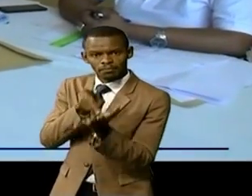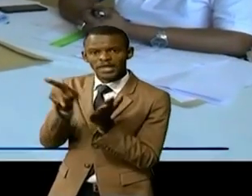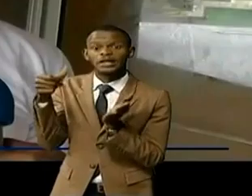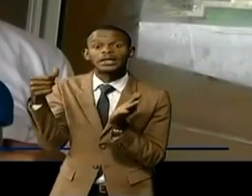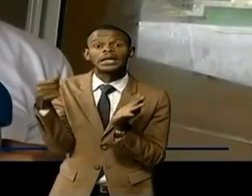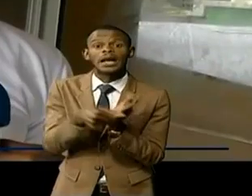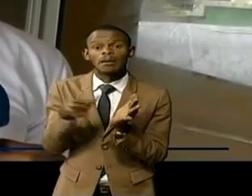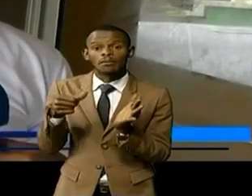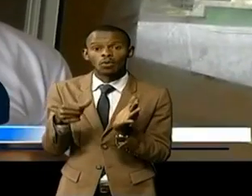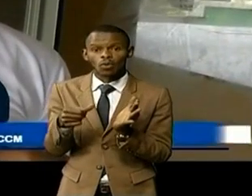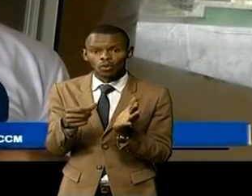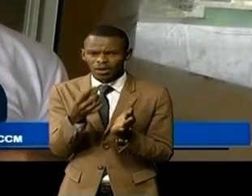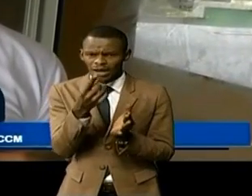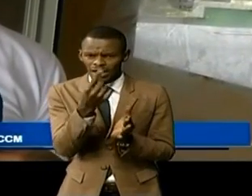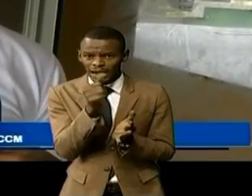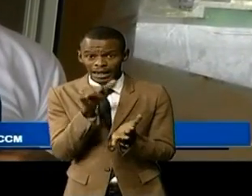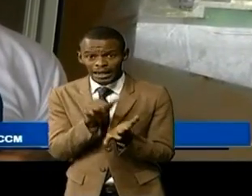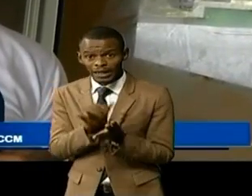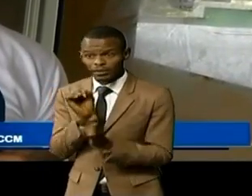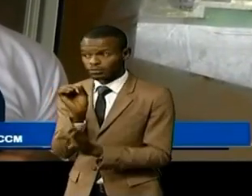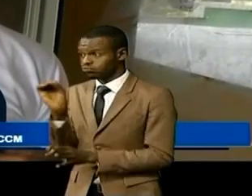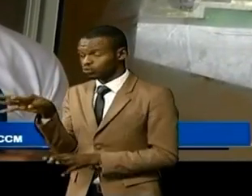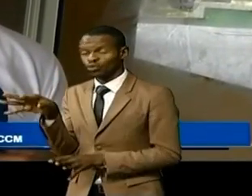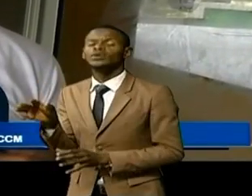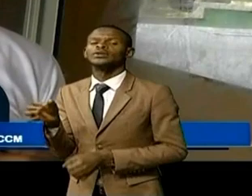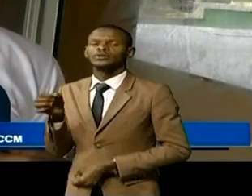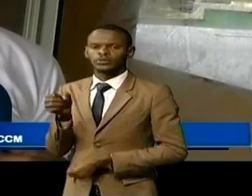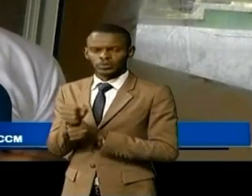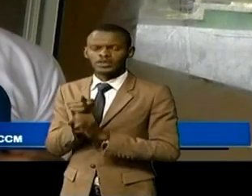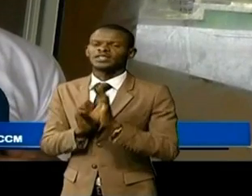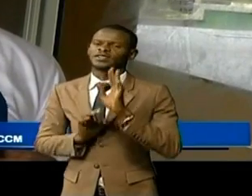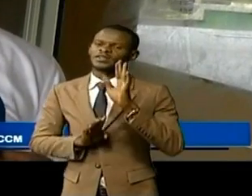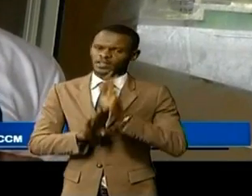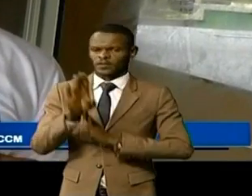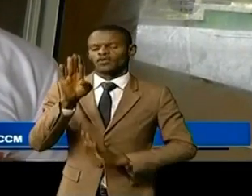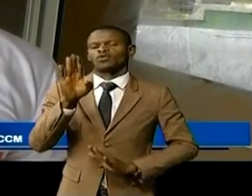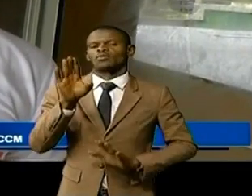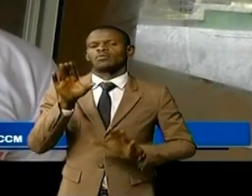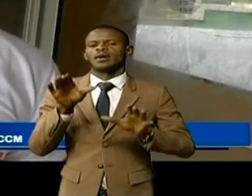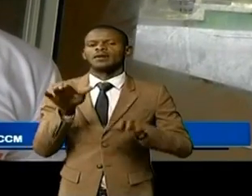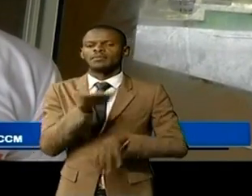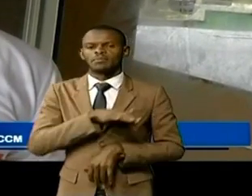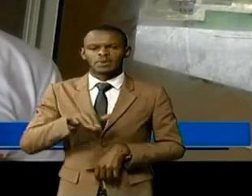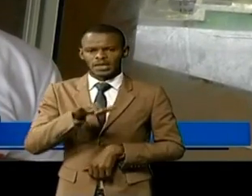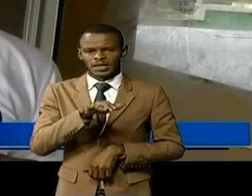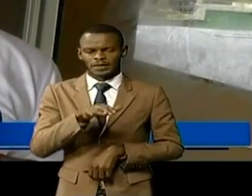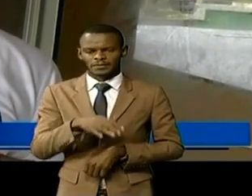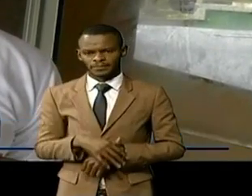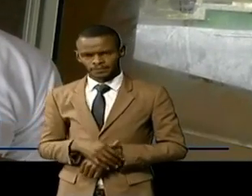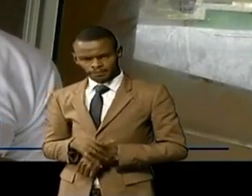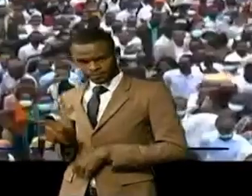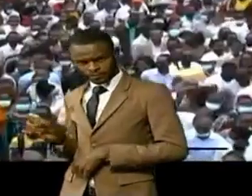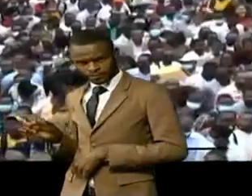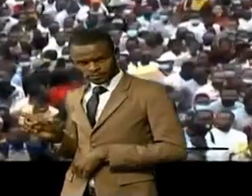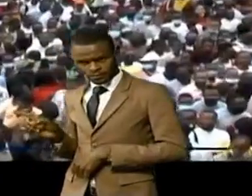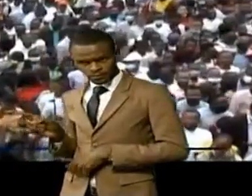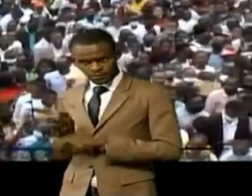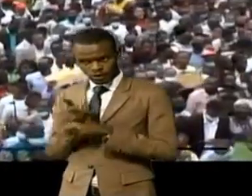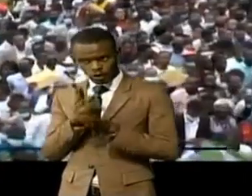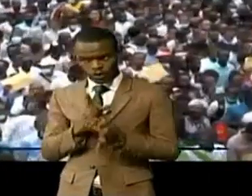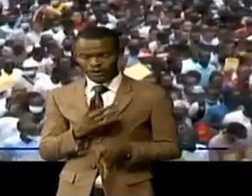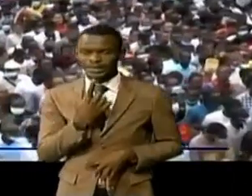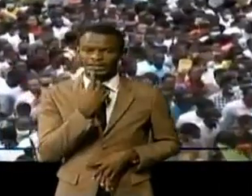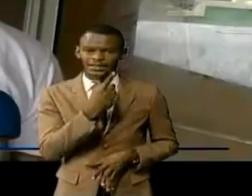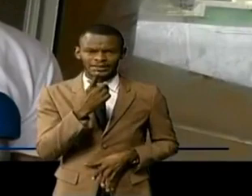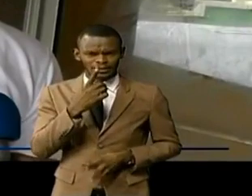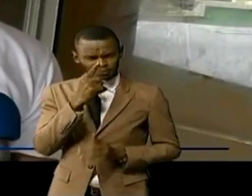Congo. Le but de l'opération, c'est la continuité de ce qui a été fait au Palais du Peuple avec le chef de l'État lors du